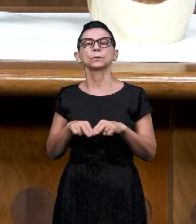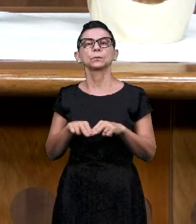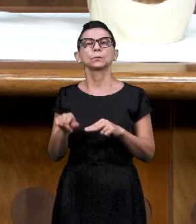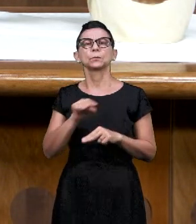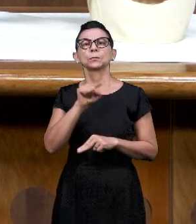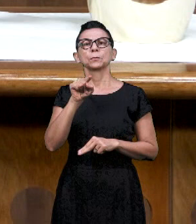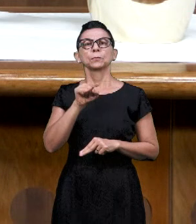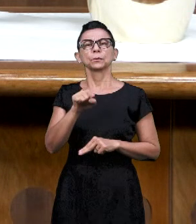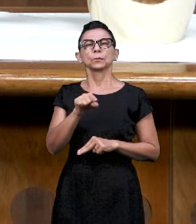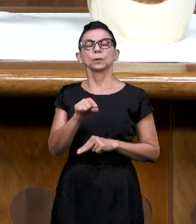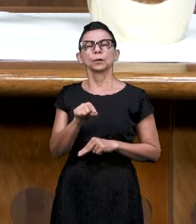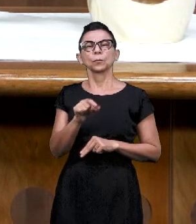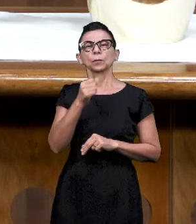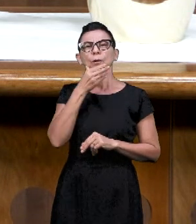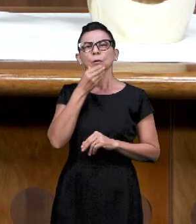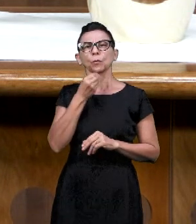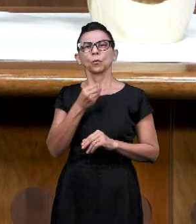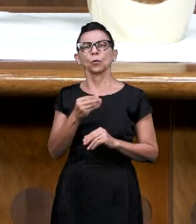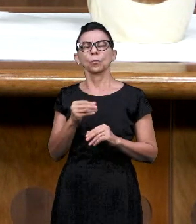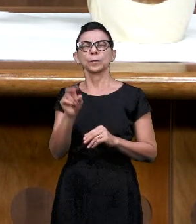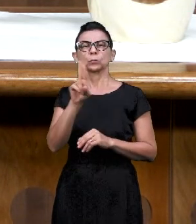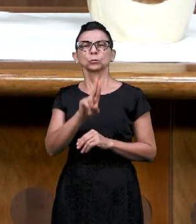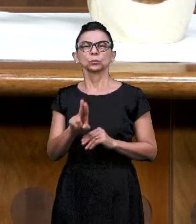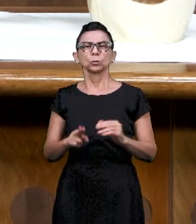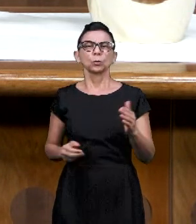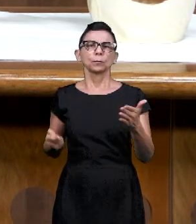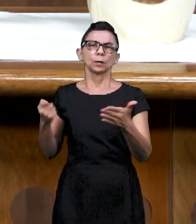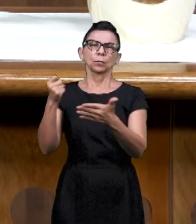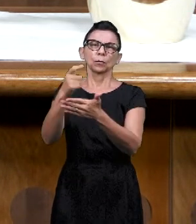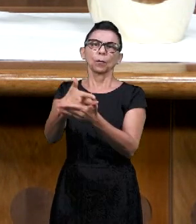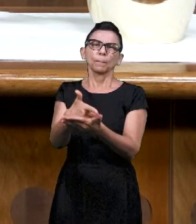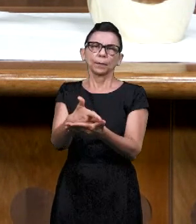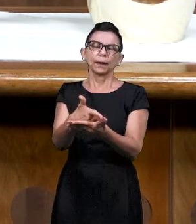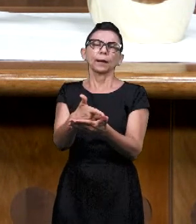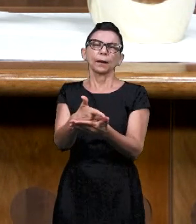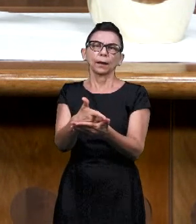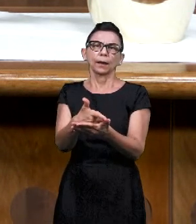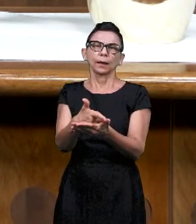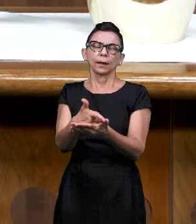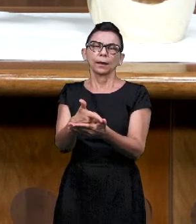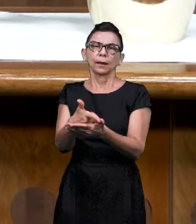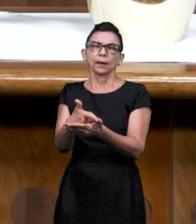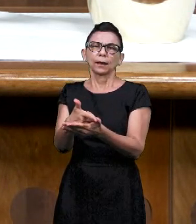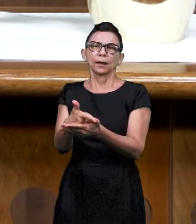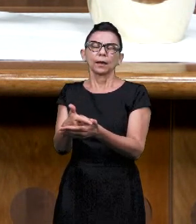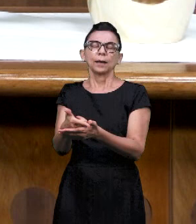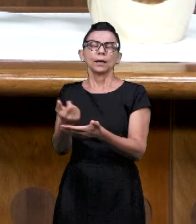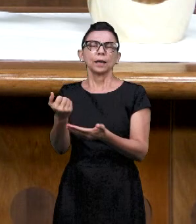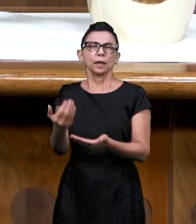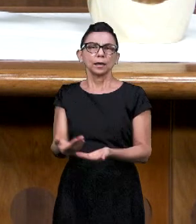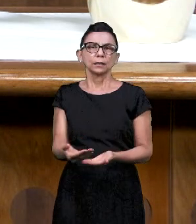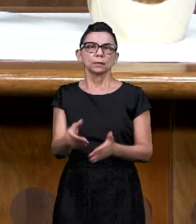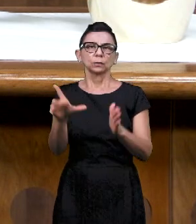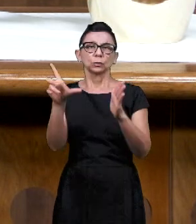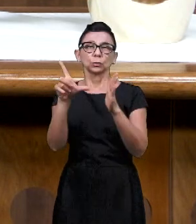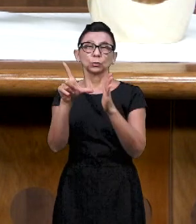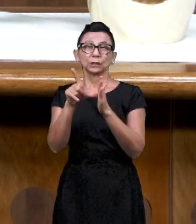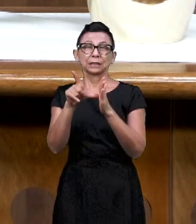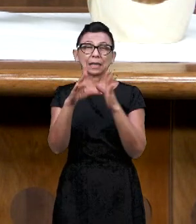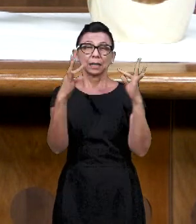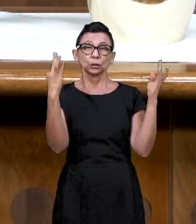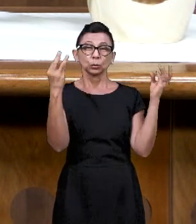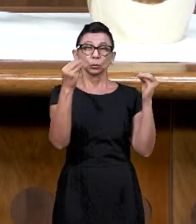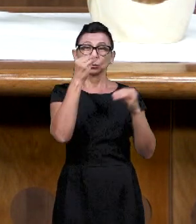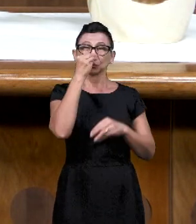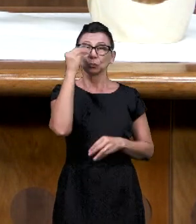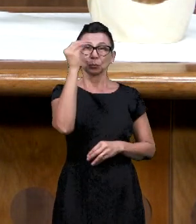ce champ. La ressource de la renonce, ce qu'il avait avant. Vends tout ce que tu as et achète ce champ. Très bien